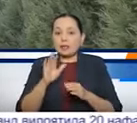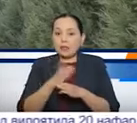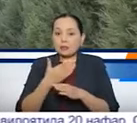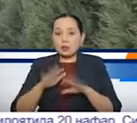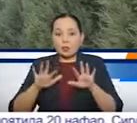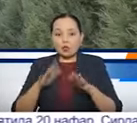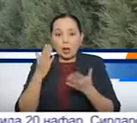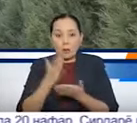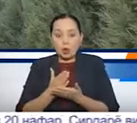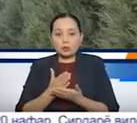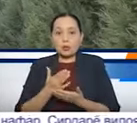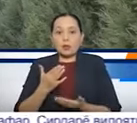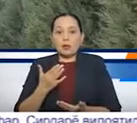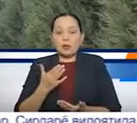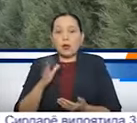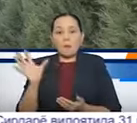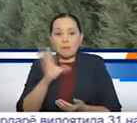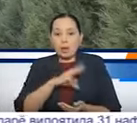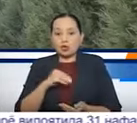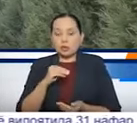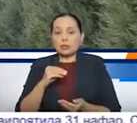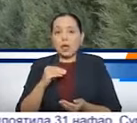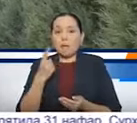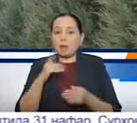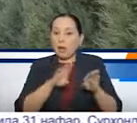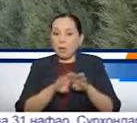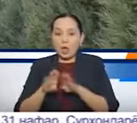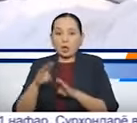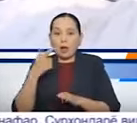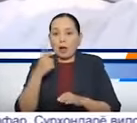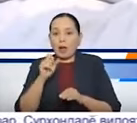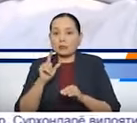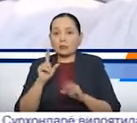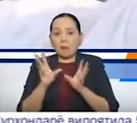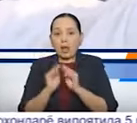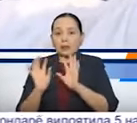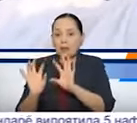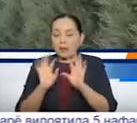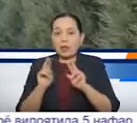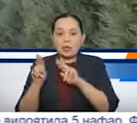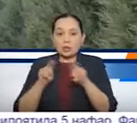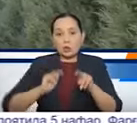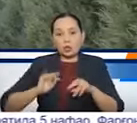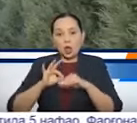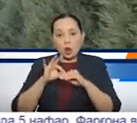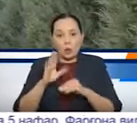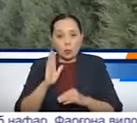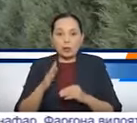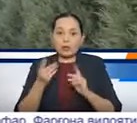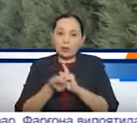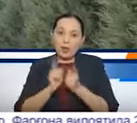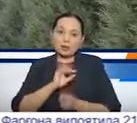nuqtalarimiz mavjud. Ularda barchasini bir me'yorda gaz bilan ta'minlash maqsadida nazorat ishlari olib borilmoqda.